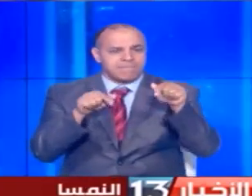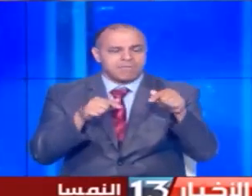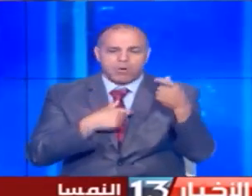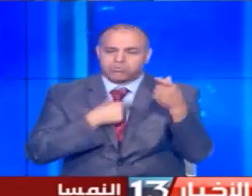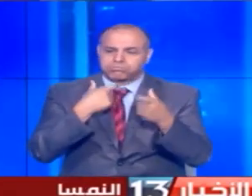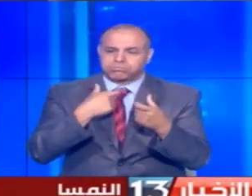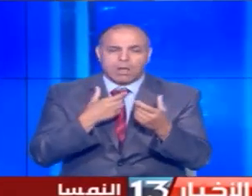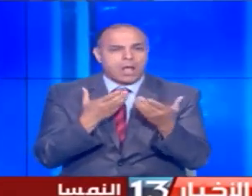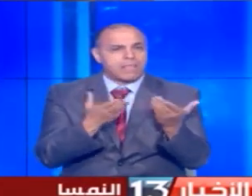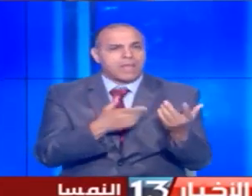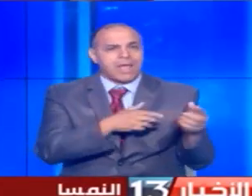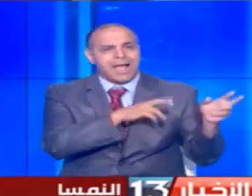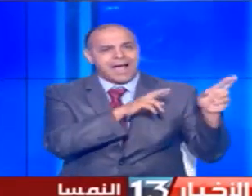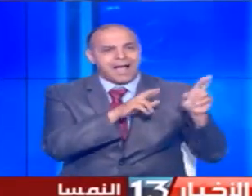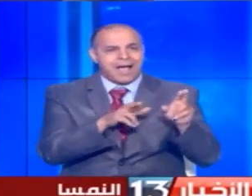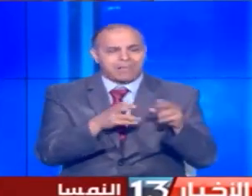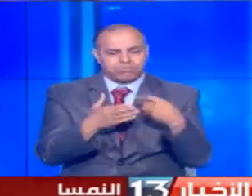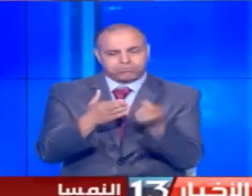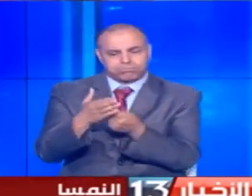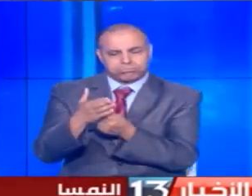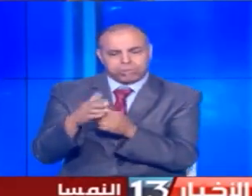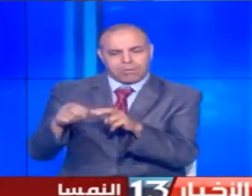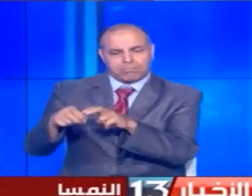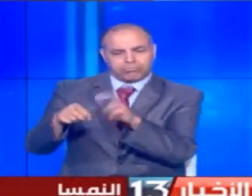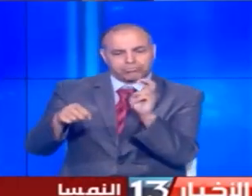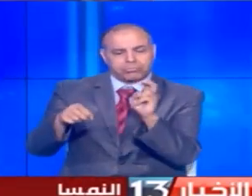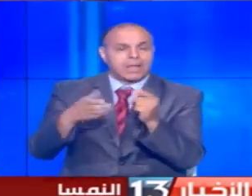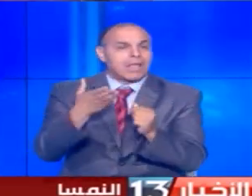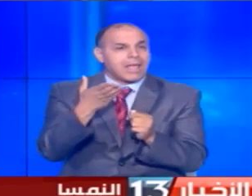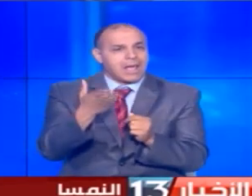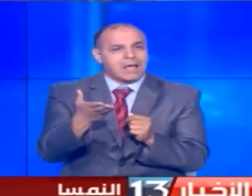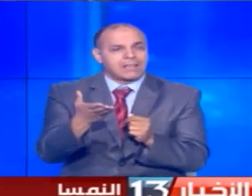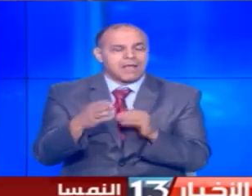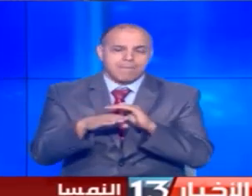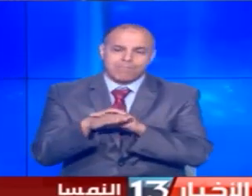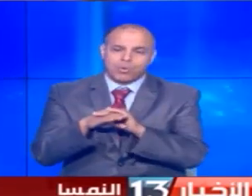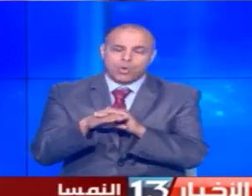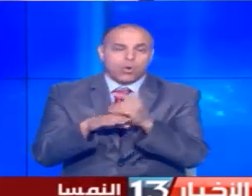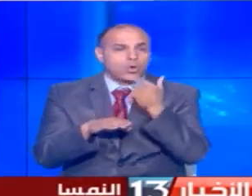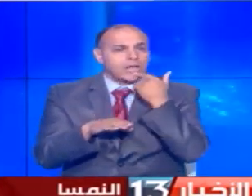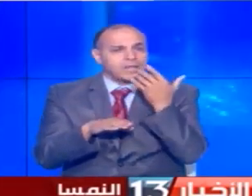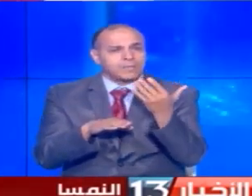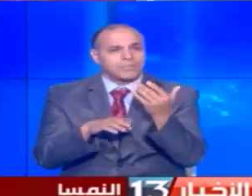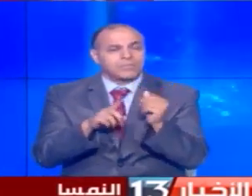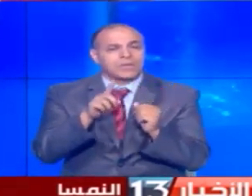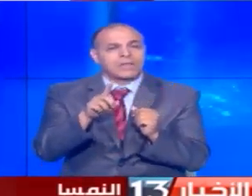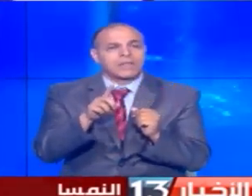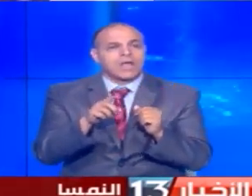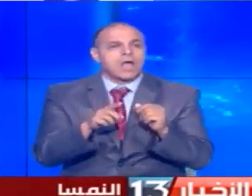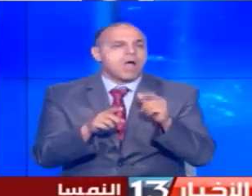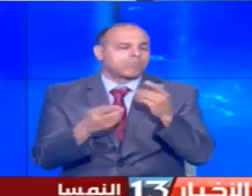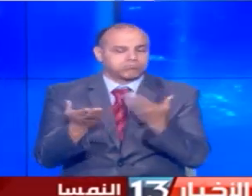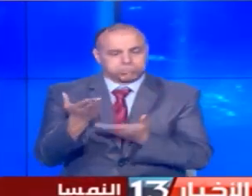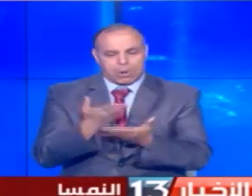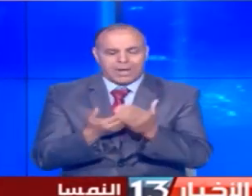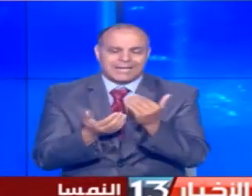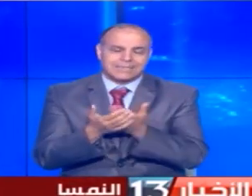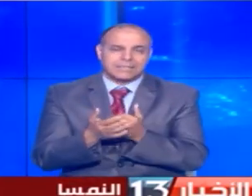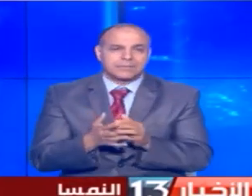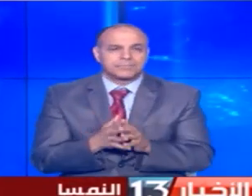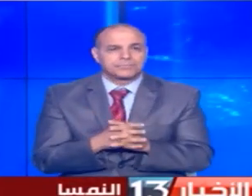أصوات تنادي بإعادة صياغة خطة الخروج، سيما فيما يتعلق بالمسألة الإيرلندية وإطار التعاون